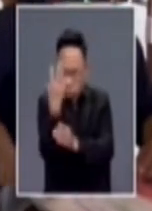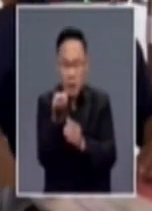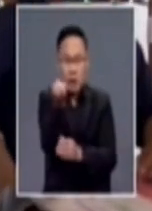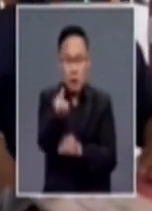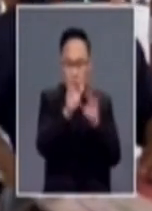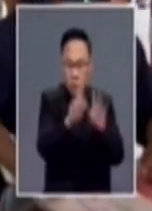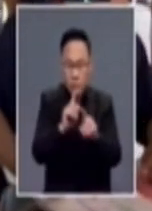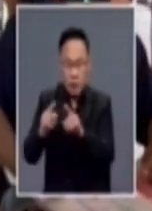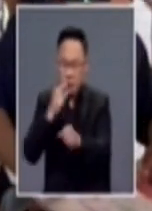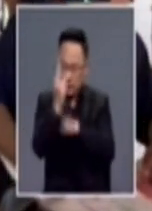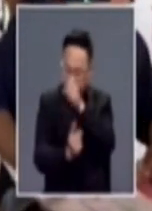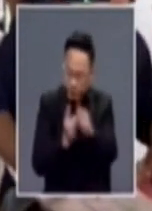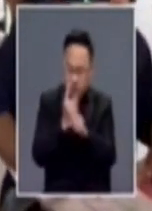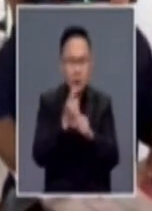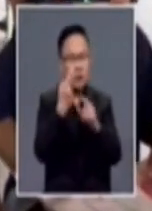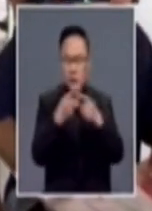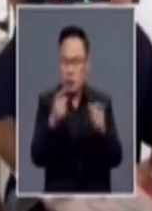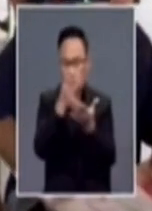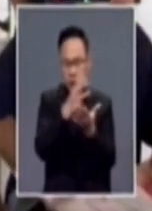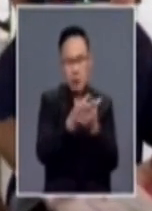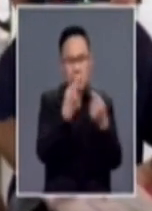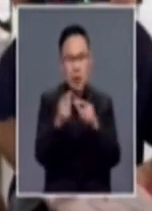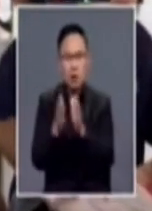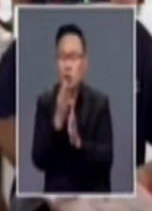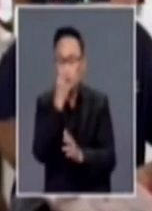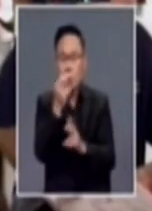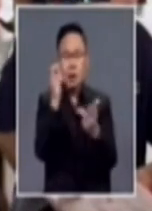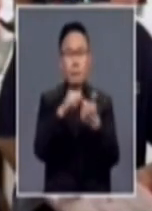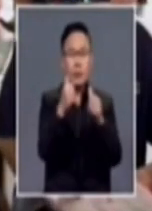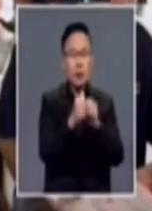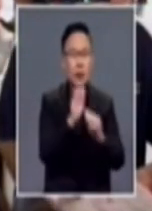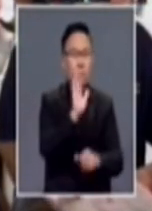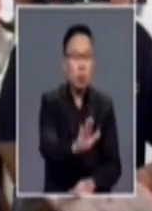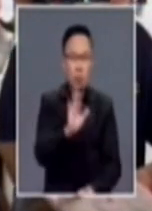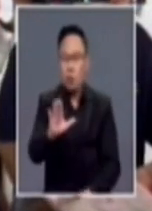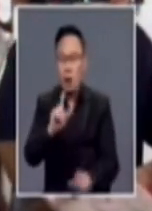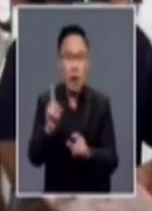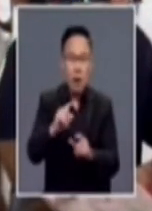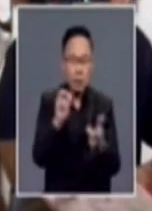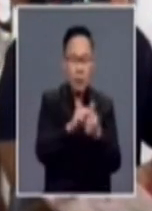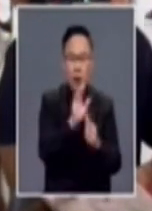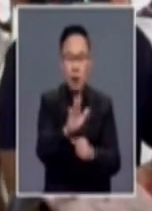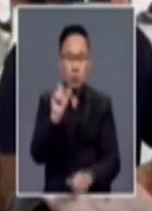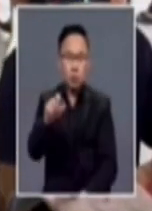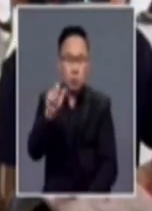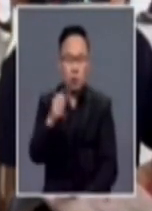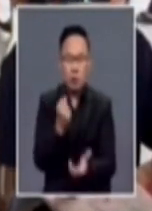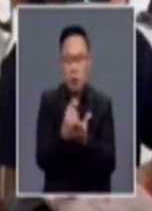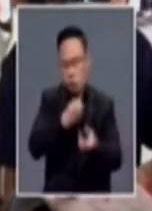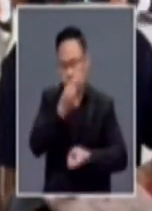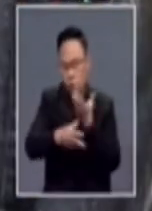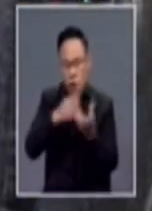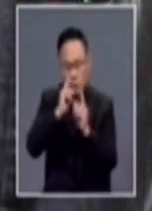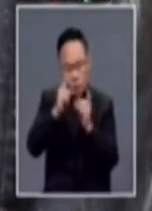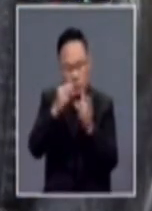แต่ละปีจะเรียนไม่เหมือนกันแต่ละรุ่นจะไม่เหมือนกันคือแล้วแต่ปัญหาของเกษตรกรเกษตรกรมีปัญหาอะไรเร่งด่วนเราก็จะแชร์นั้นมาศึกษ